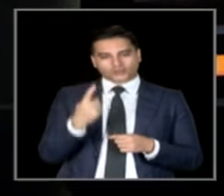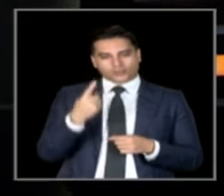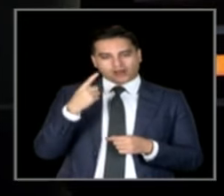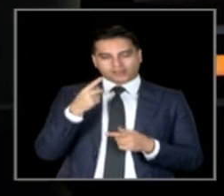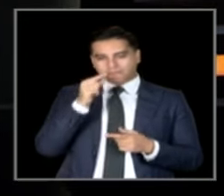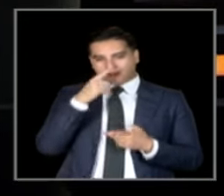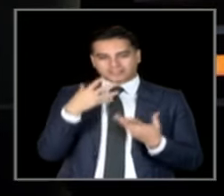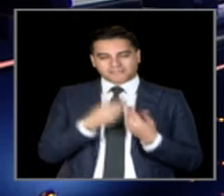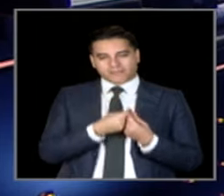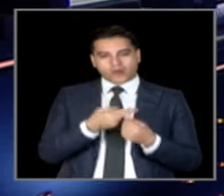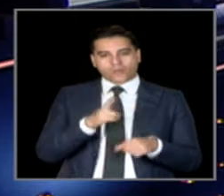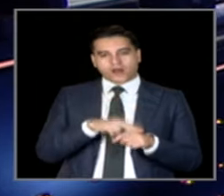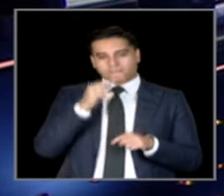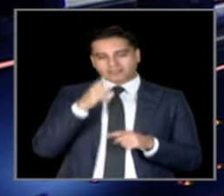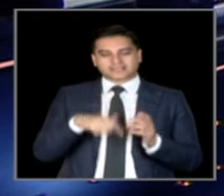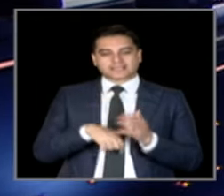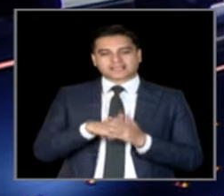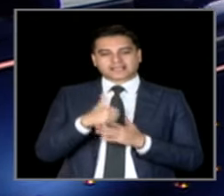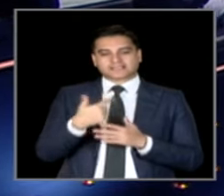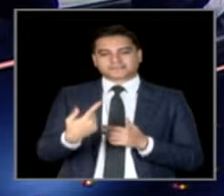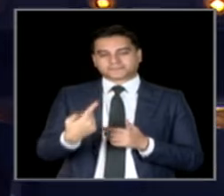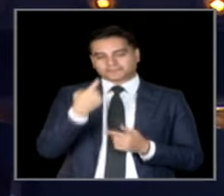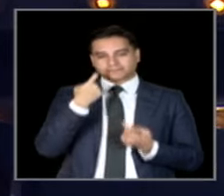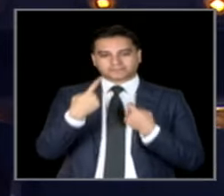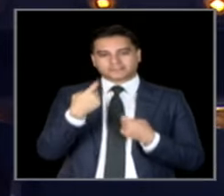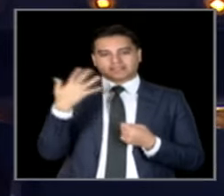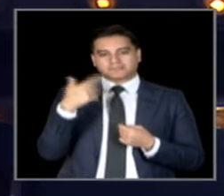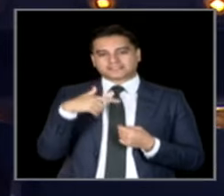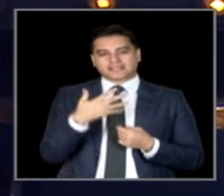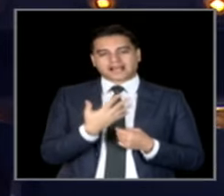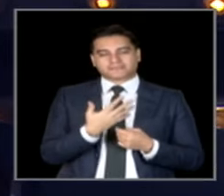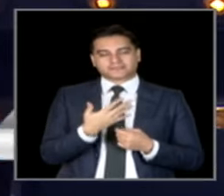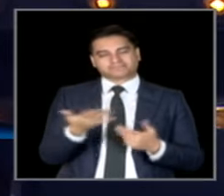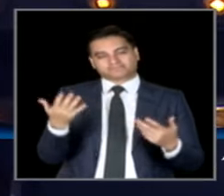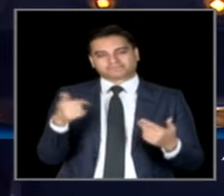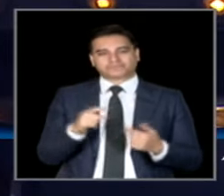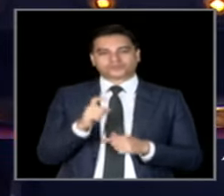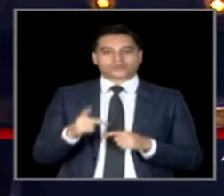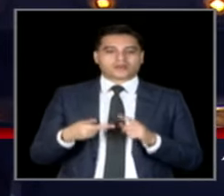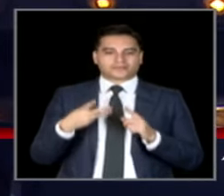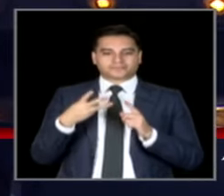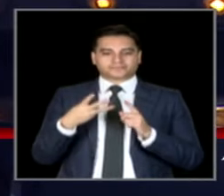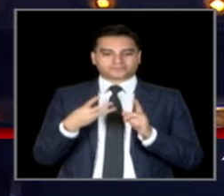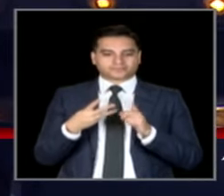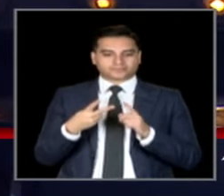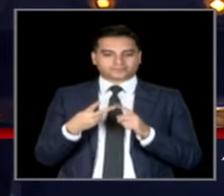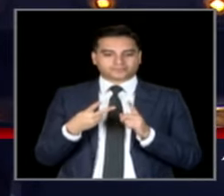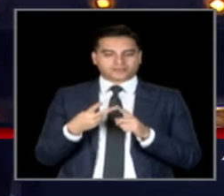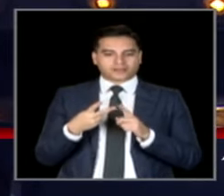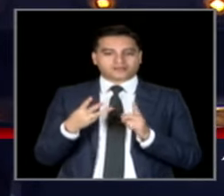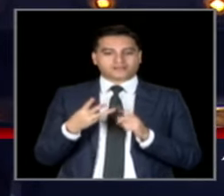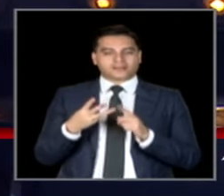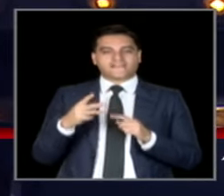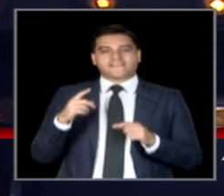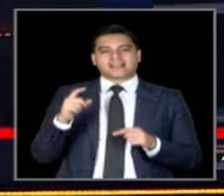البرازيل، والبرازيل كسبت 6-5. السؤال اللي جاي، ندى وفاطمة الزهراء، فاطمة